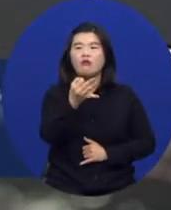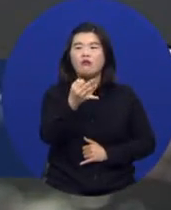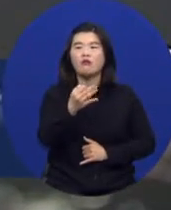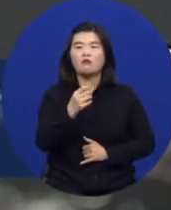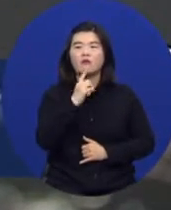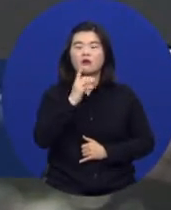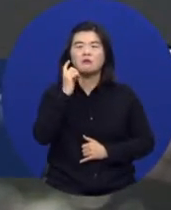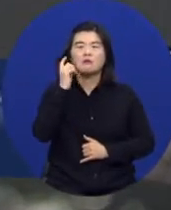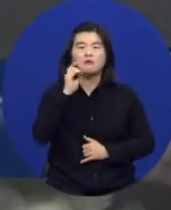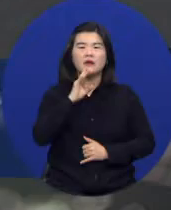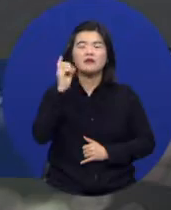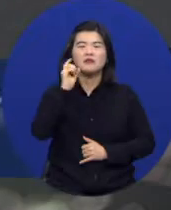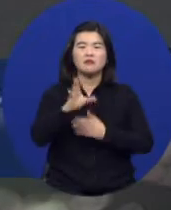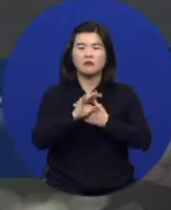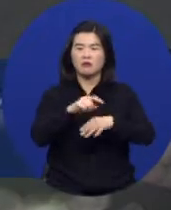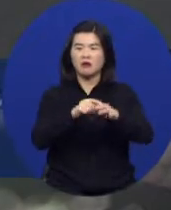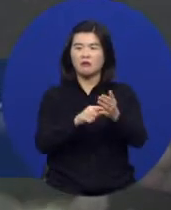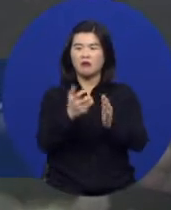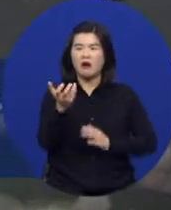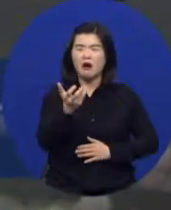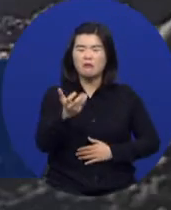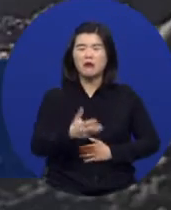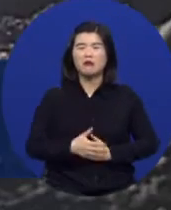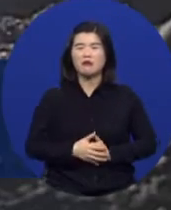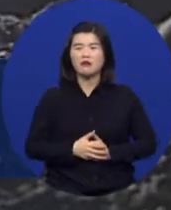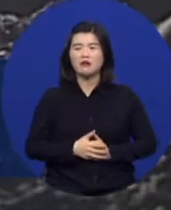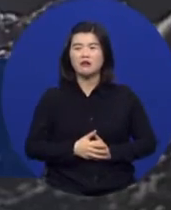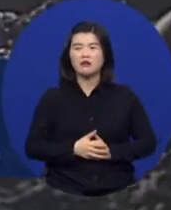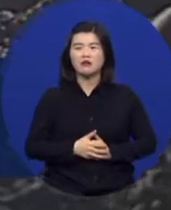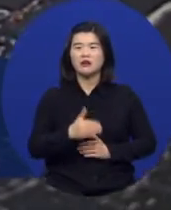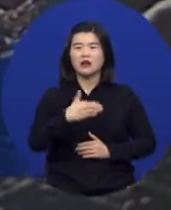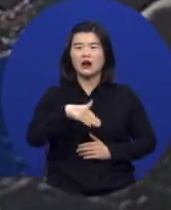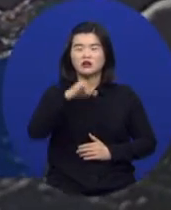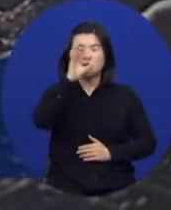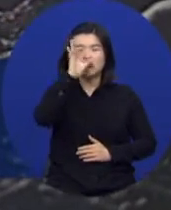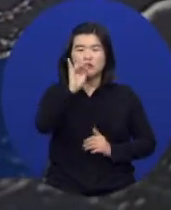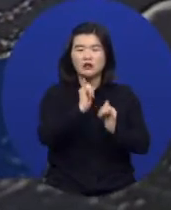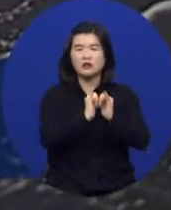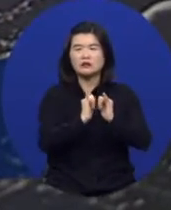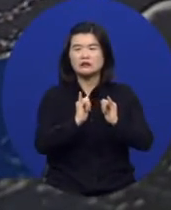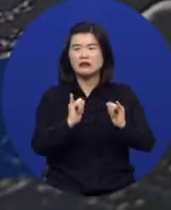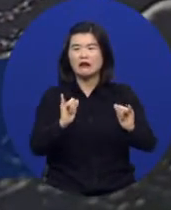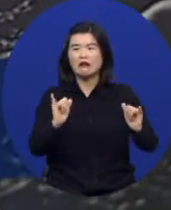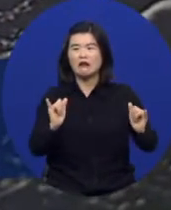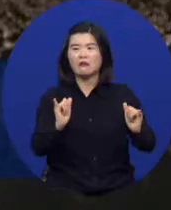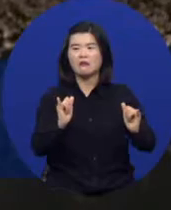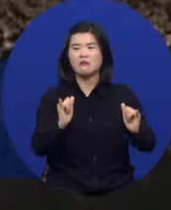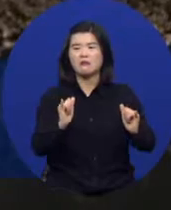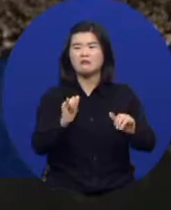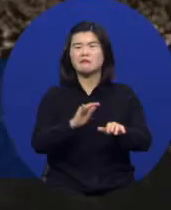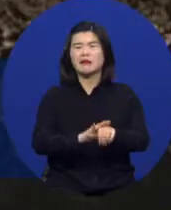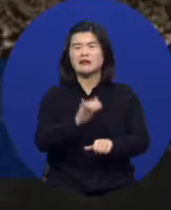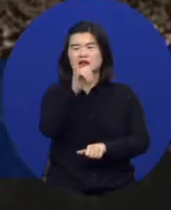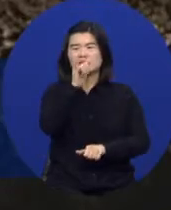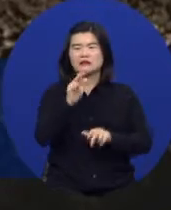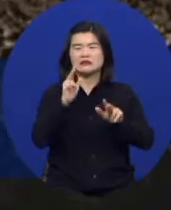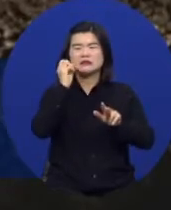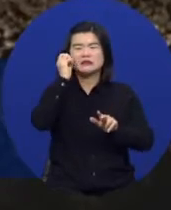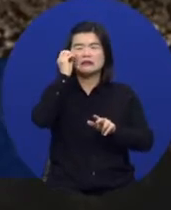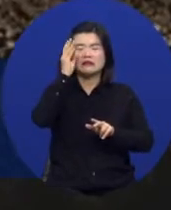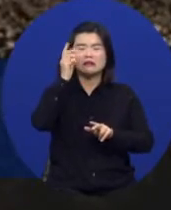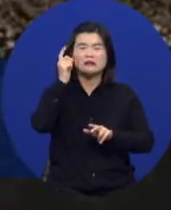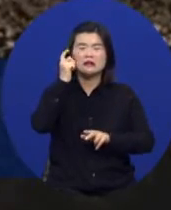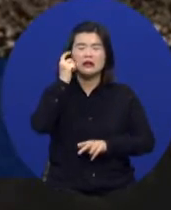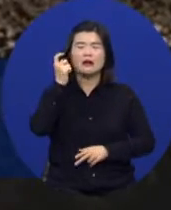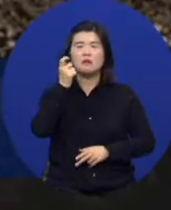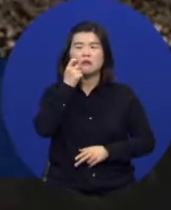해가니 가슴이 찢어져 나 그렇게 찢어져 그든 간보란 막 사람이 꼴린 거라 혼자게 잊어버렸던 생각을 한